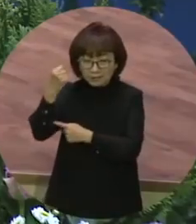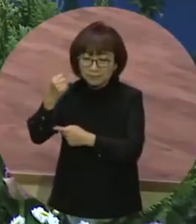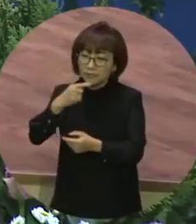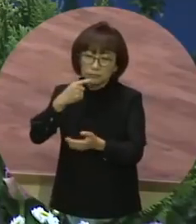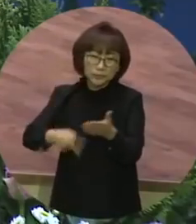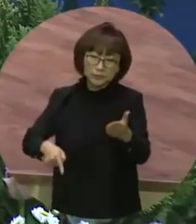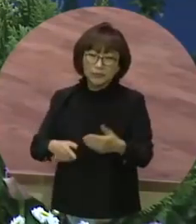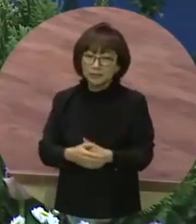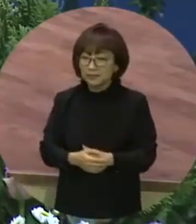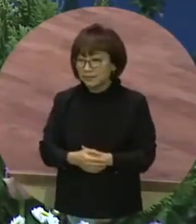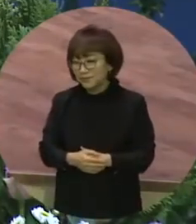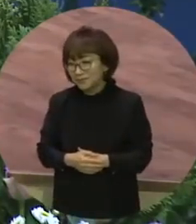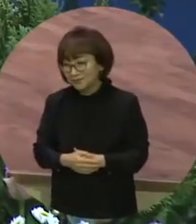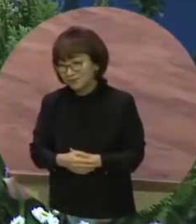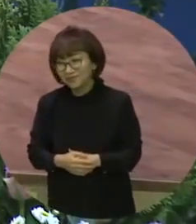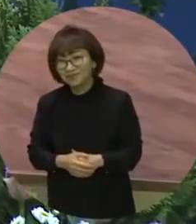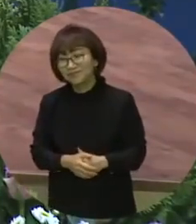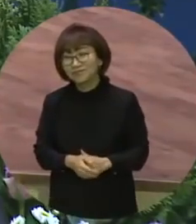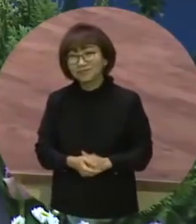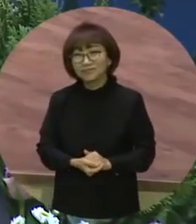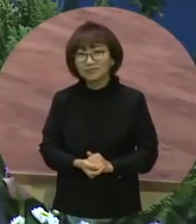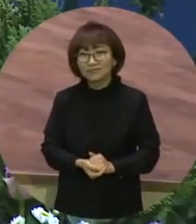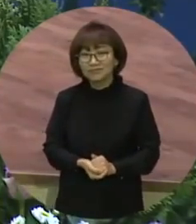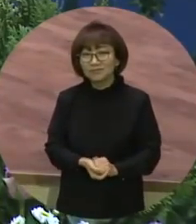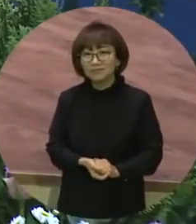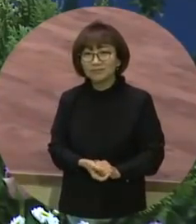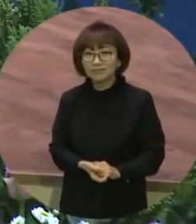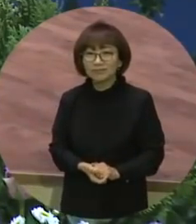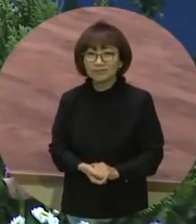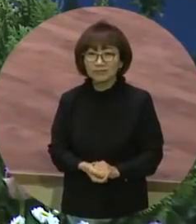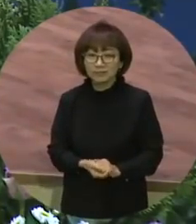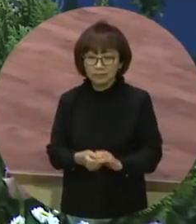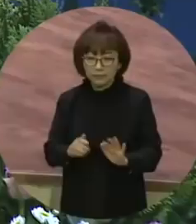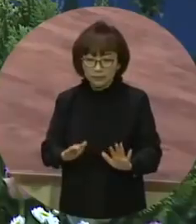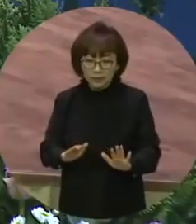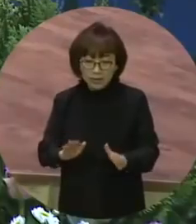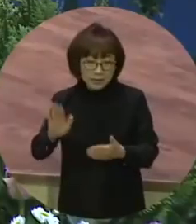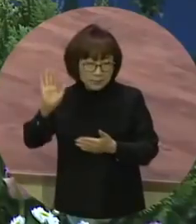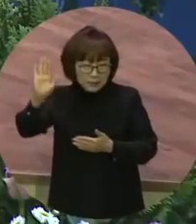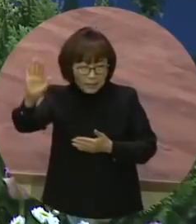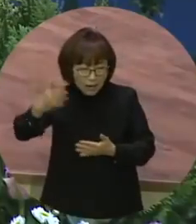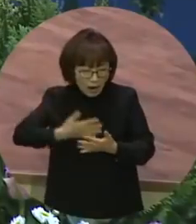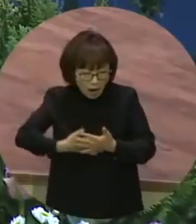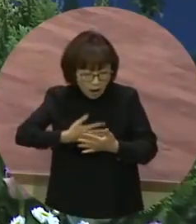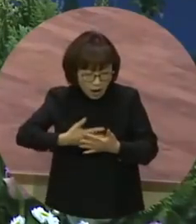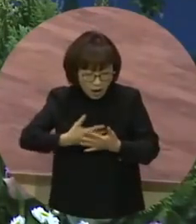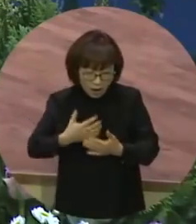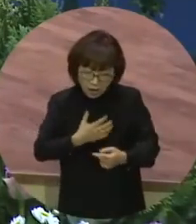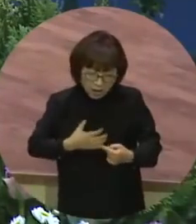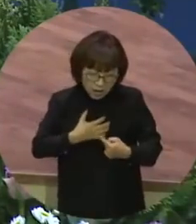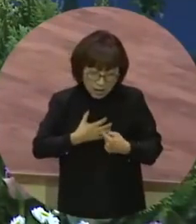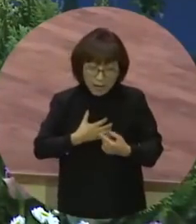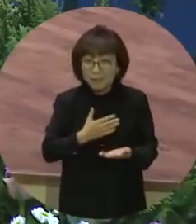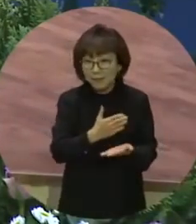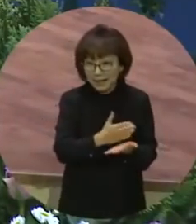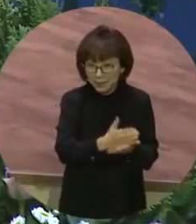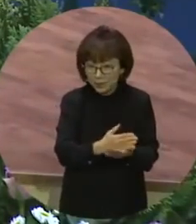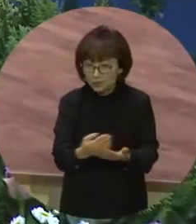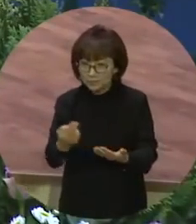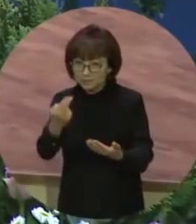자 우리 예언계신 성도들 본문 말씀을 통해서 불안한 미래가 아닌 산